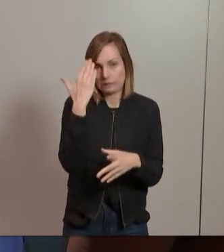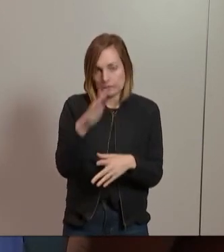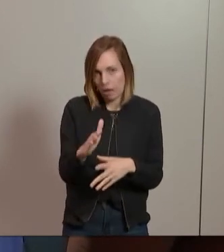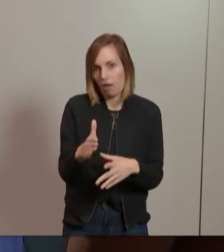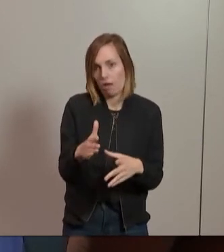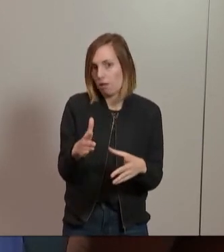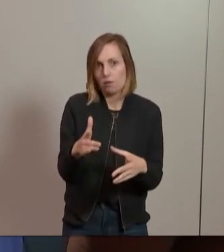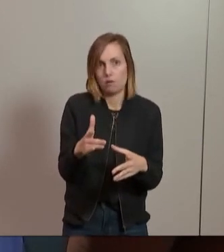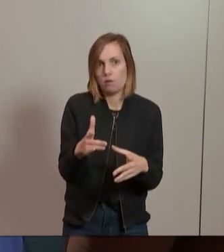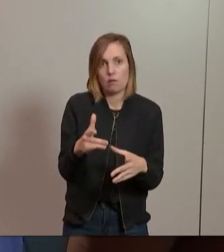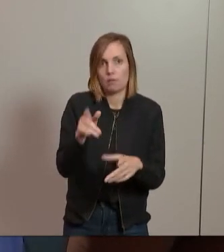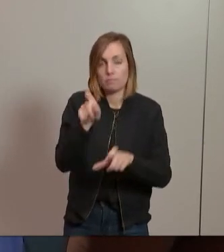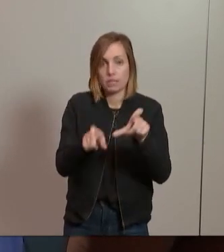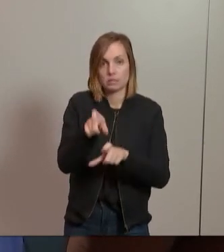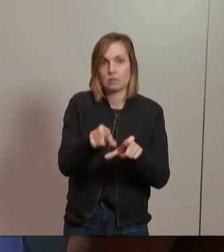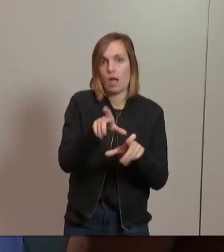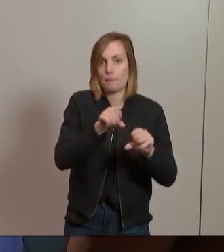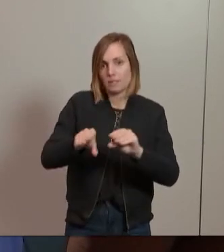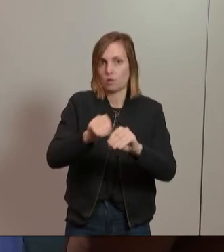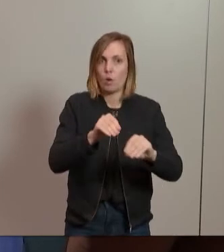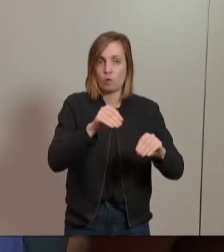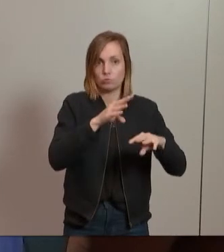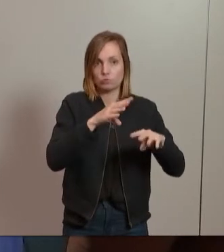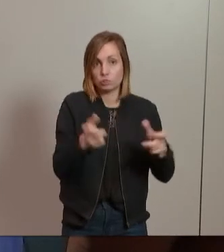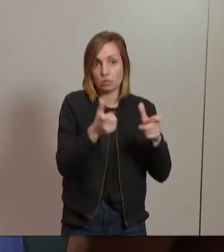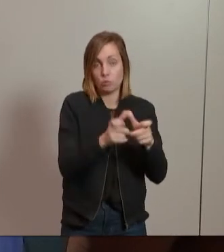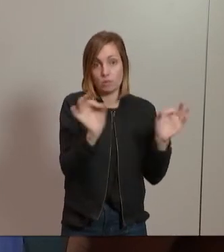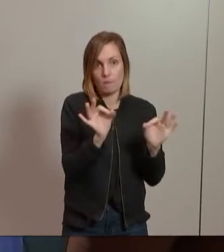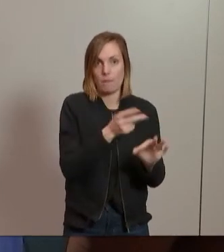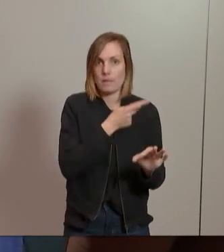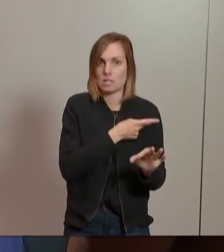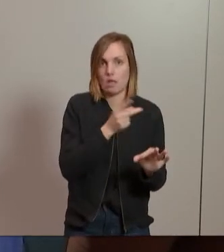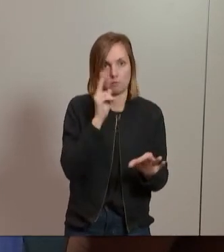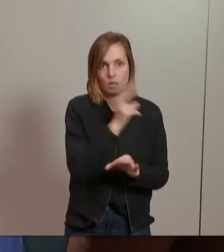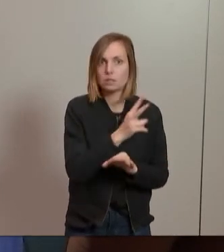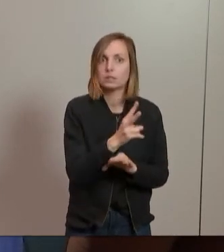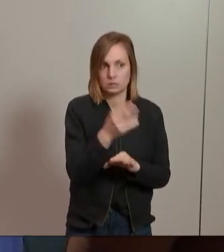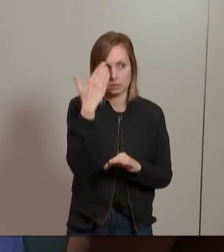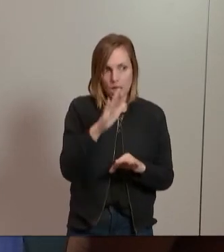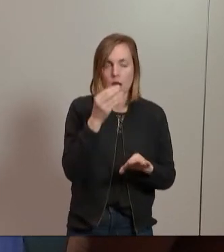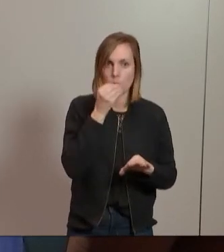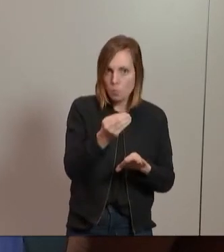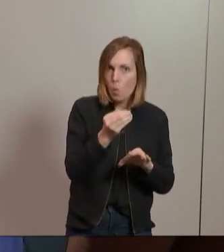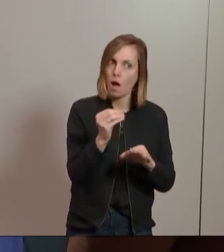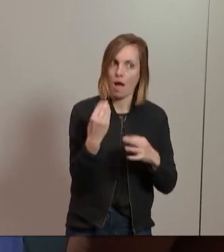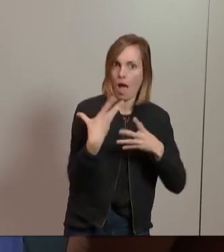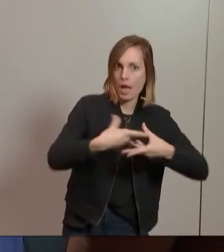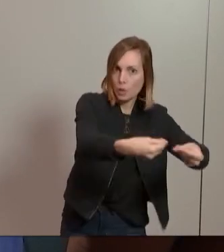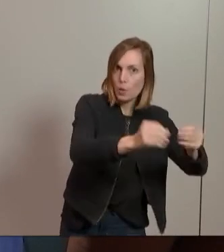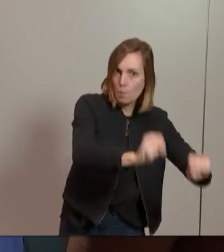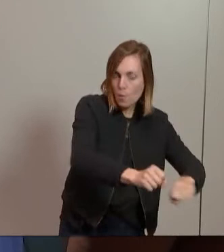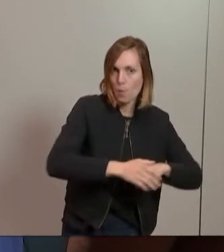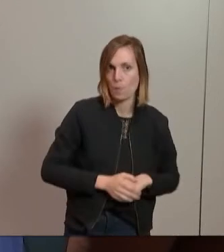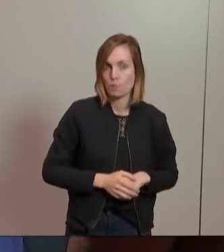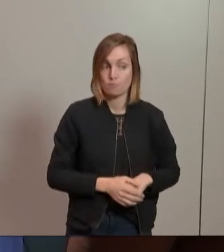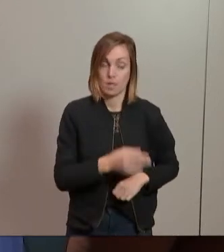maintenant d'habitants sur le quartier du Château qui n'ont pas de médecin traitant actuellement. J'ajoute quand même, pour être complet, que ces médecins sont en ce